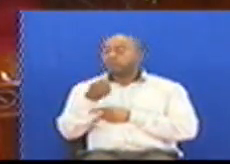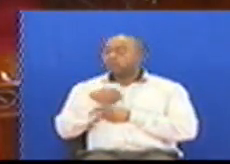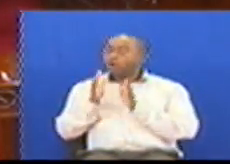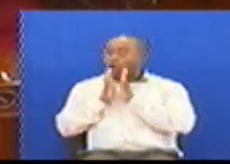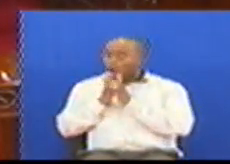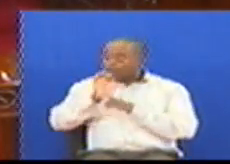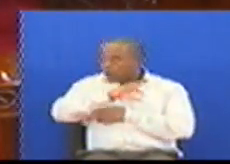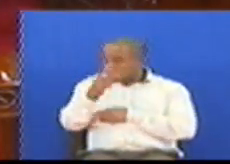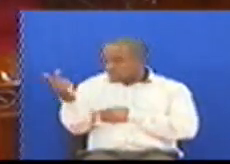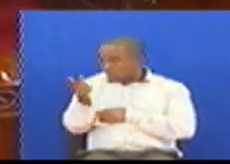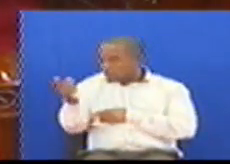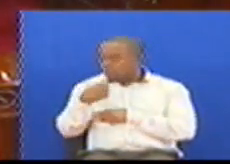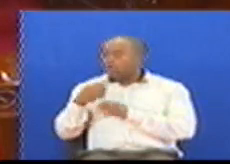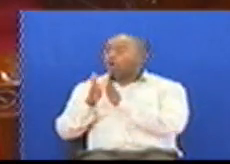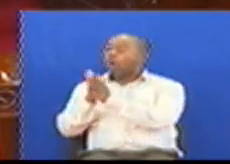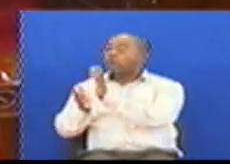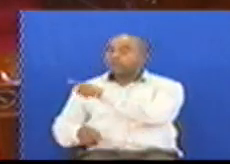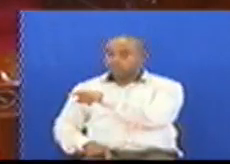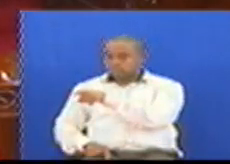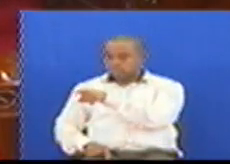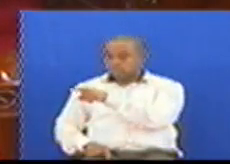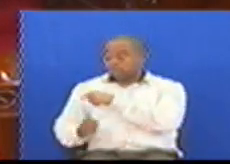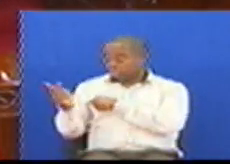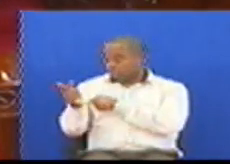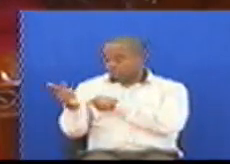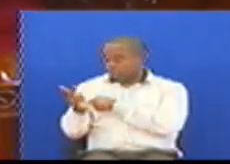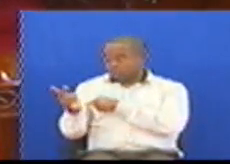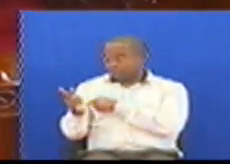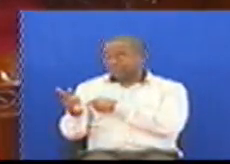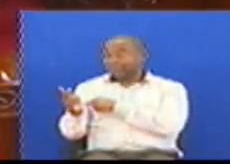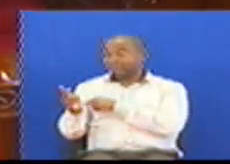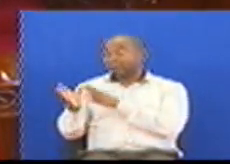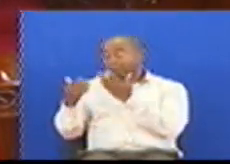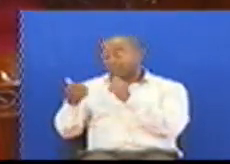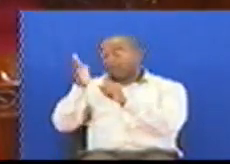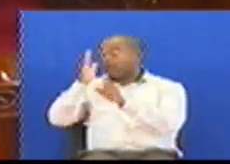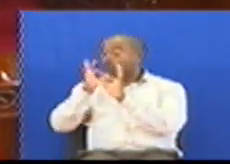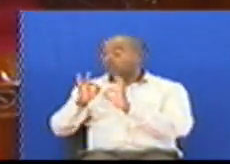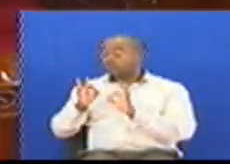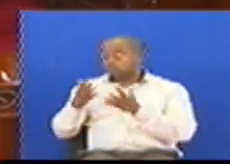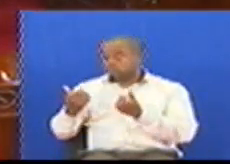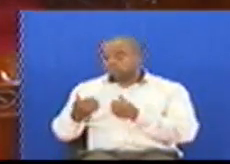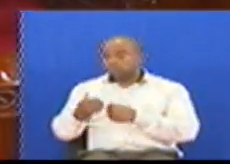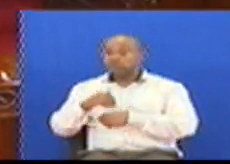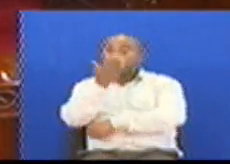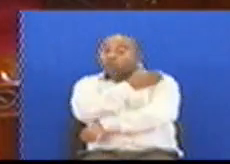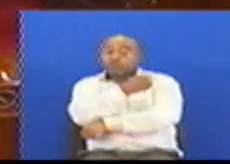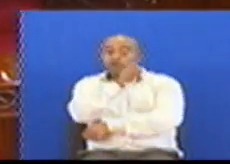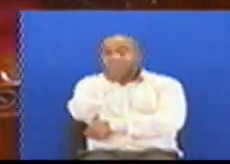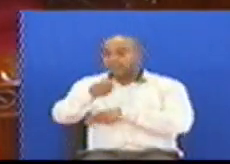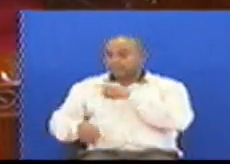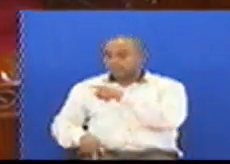wawili katika azma yenu na nia njema mlionayo ya kuwatumikia Watanzania. Mheshimiwa